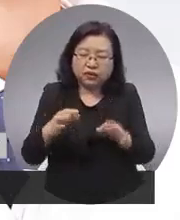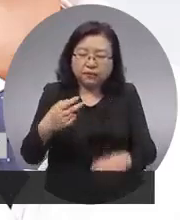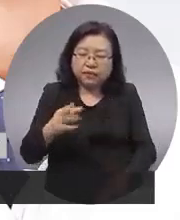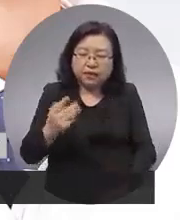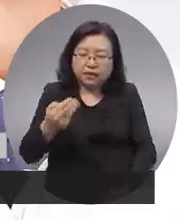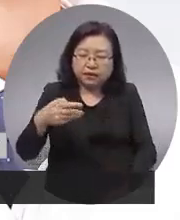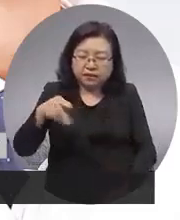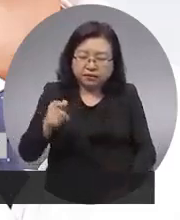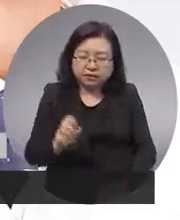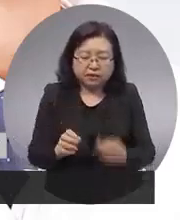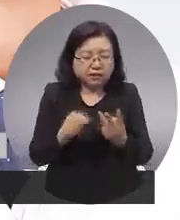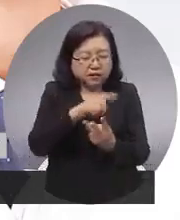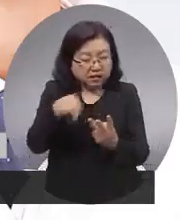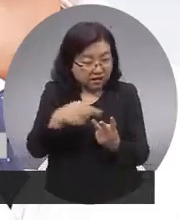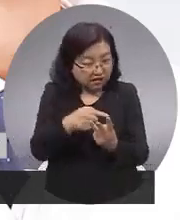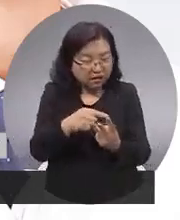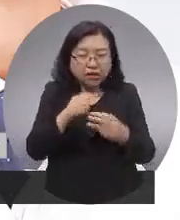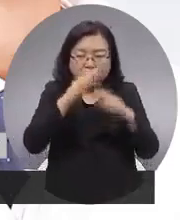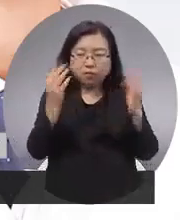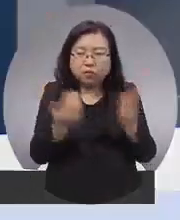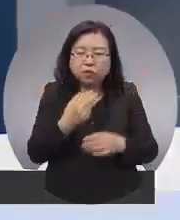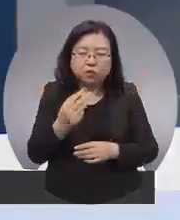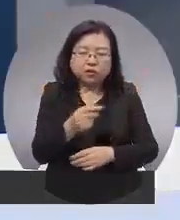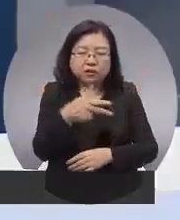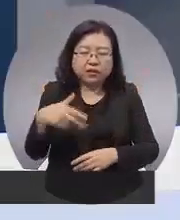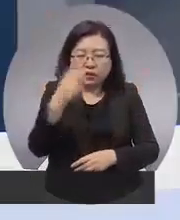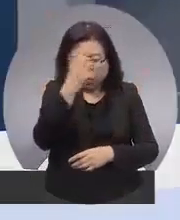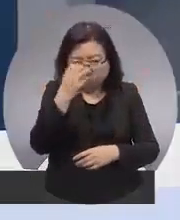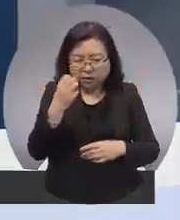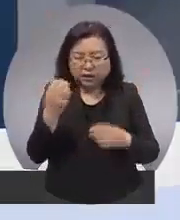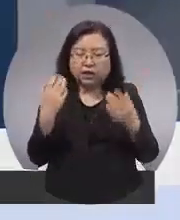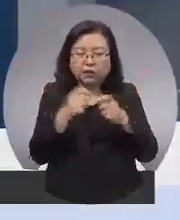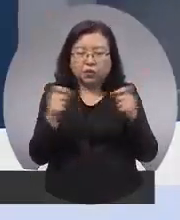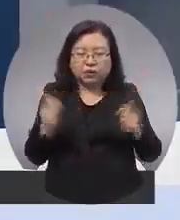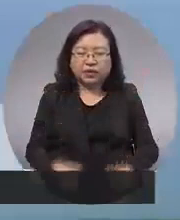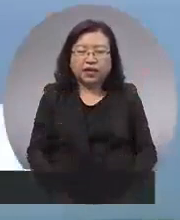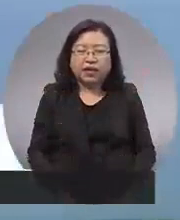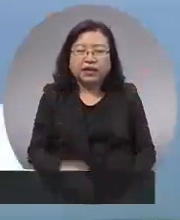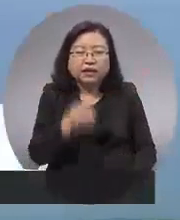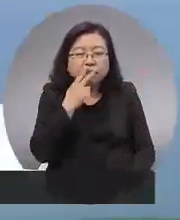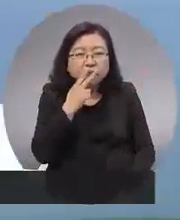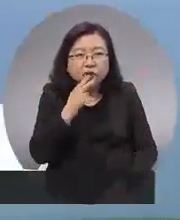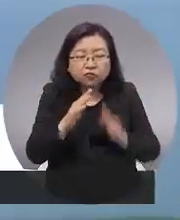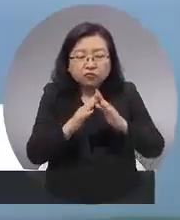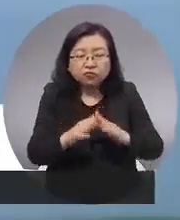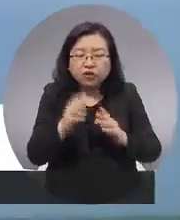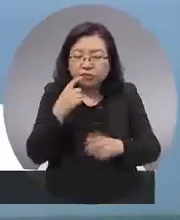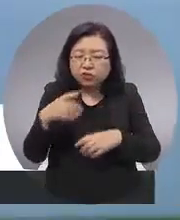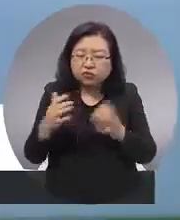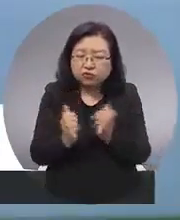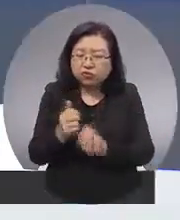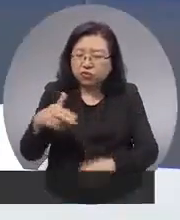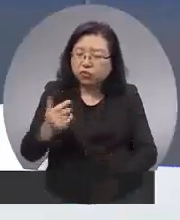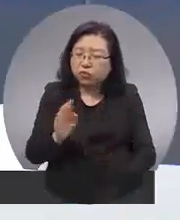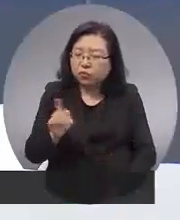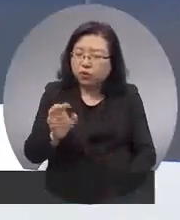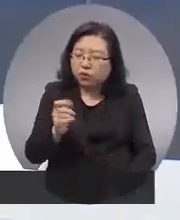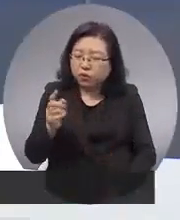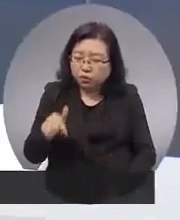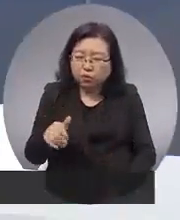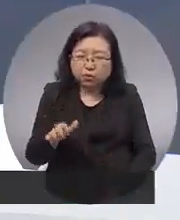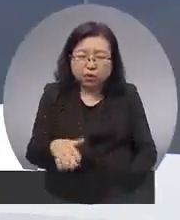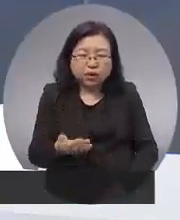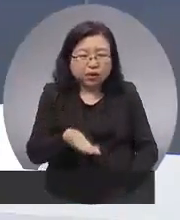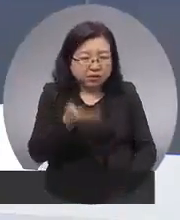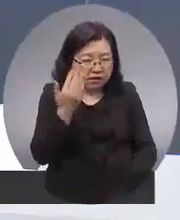형성 했는데 모두 재 천고 동문 입니다 음 성분의 선 민주당 조병옥 현 군수 과거 한솥밥을